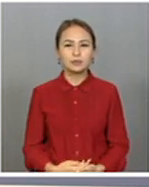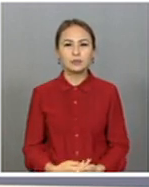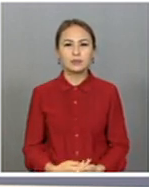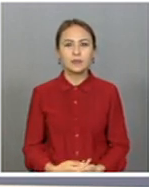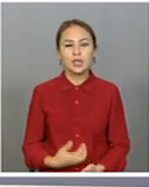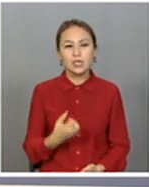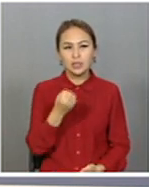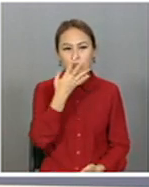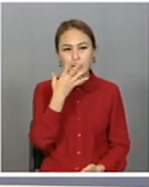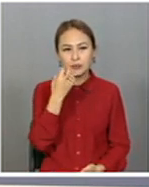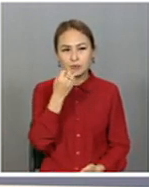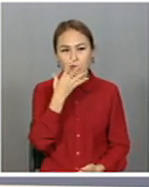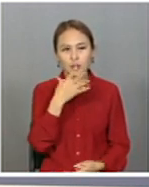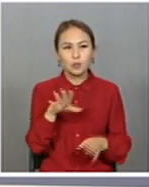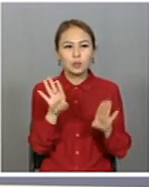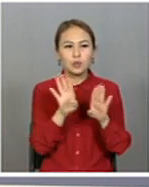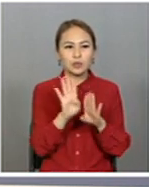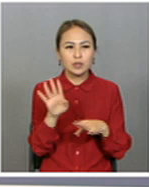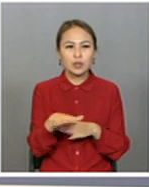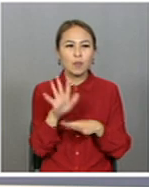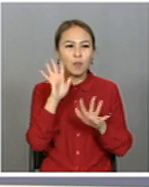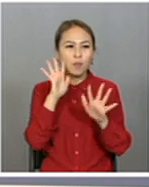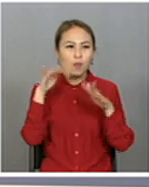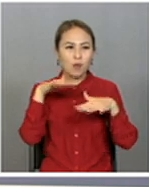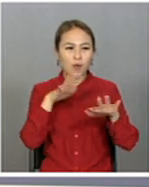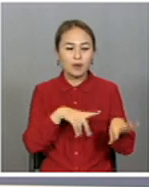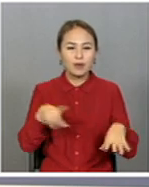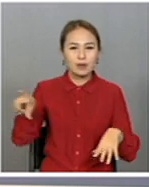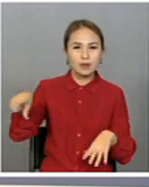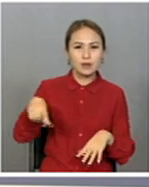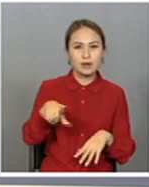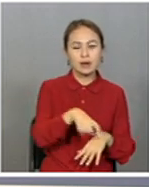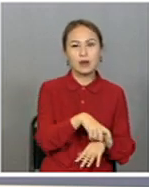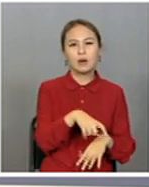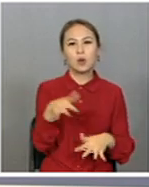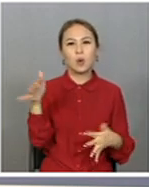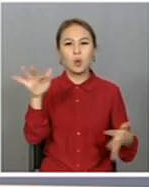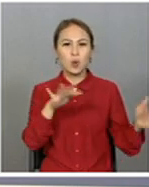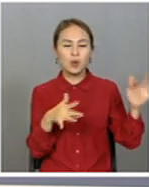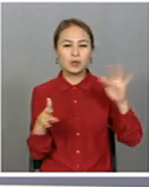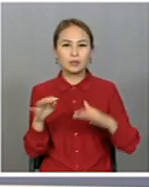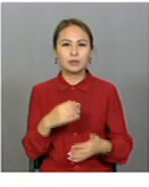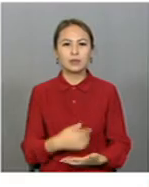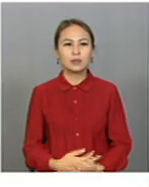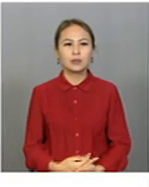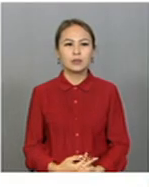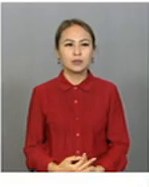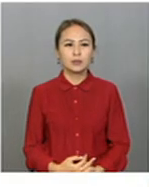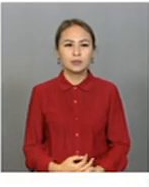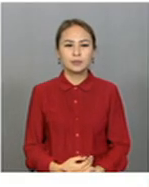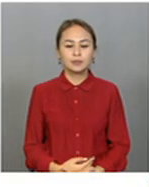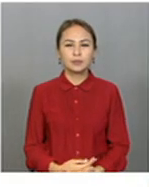Цветок, пустыни, море, река, горы. Будьте внимательны.